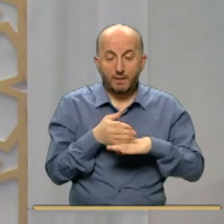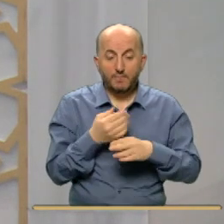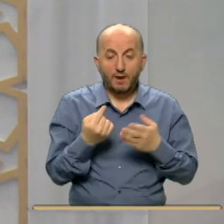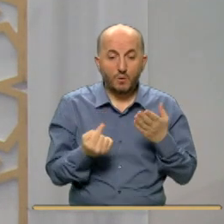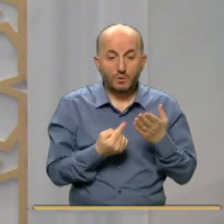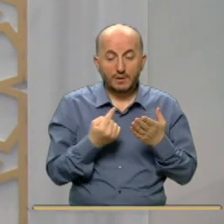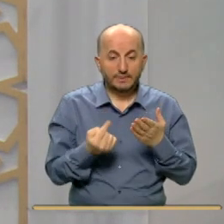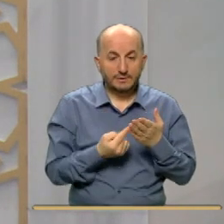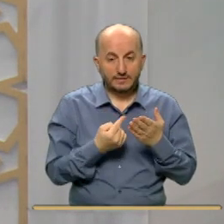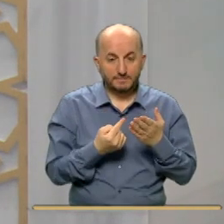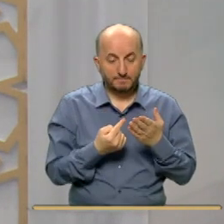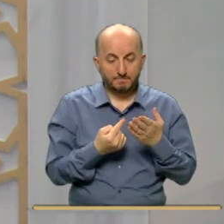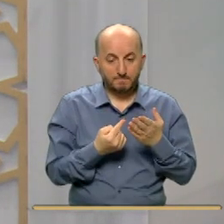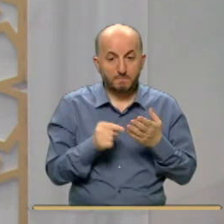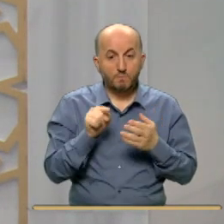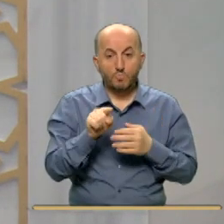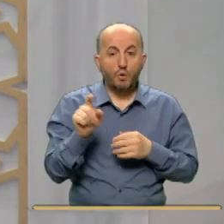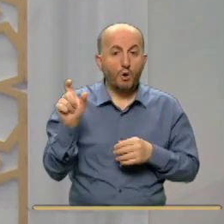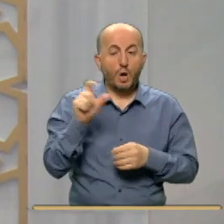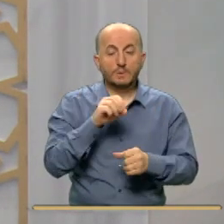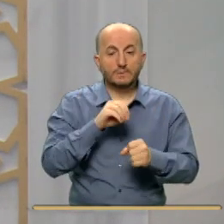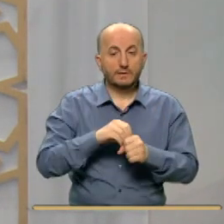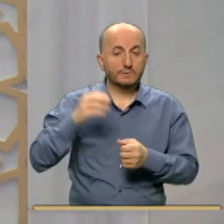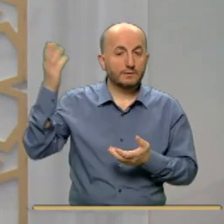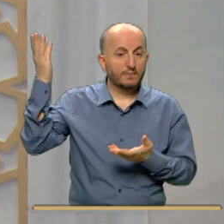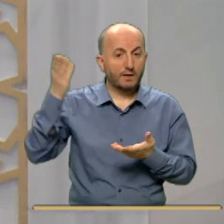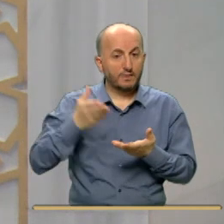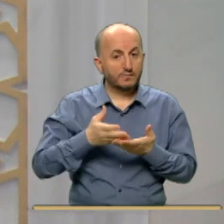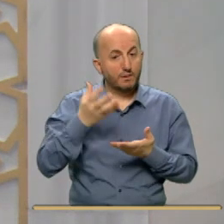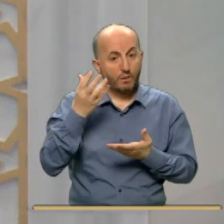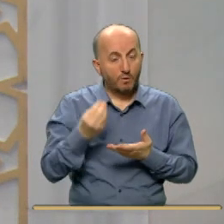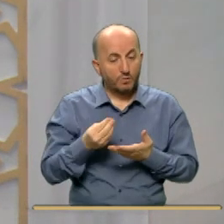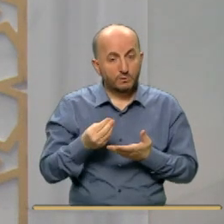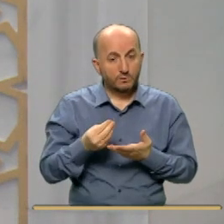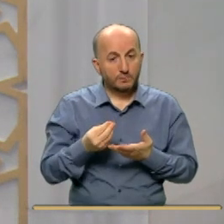Kerim bu ayda nazil oldu,